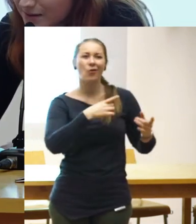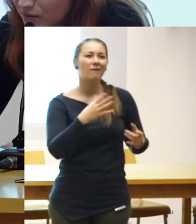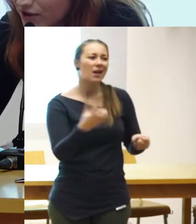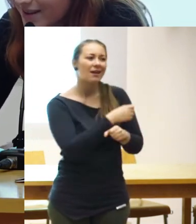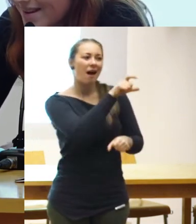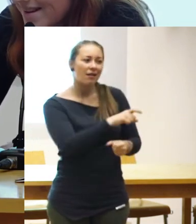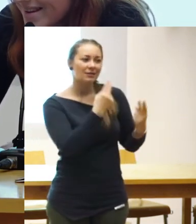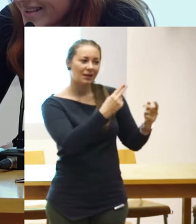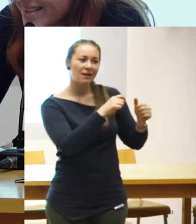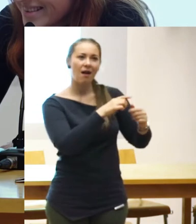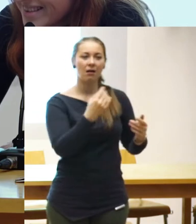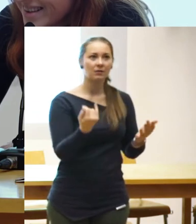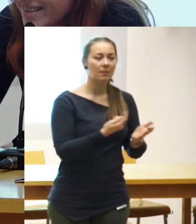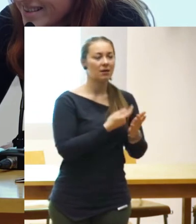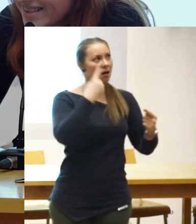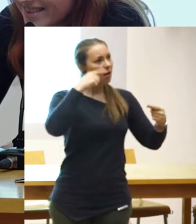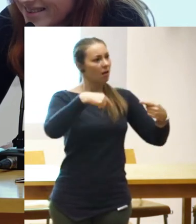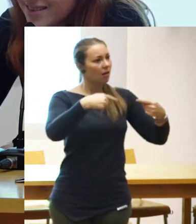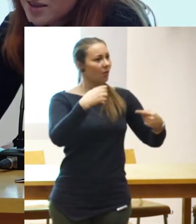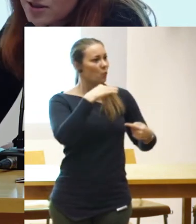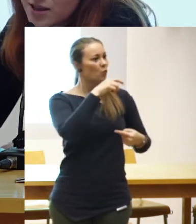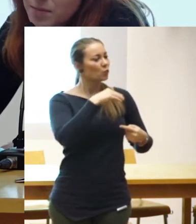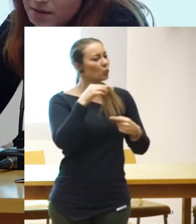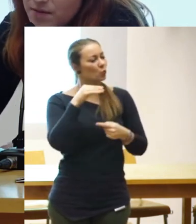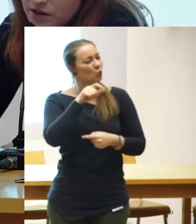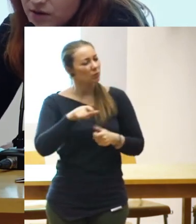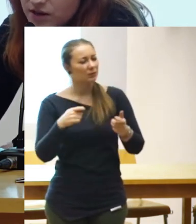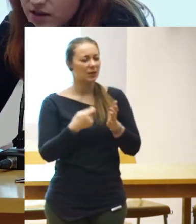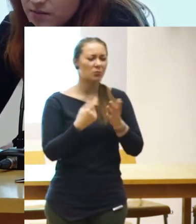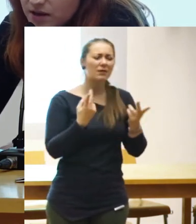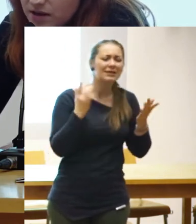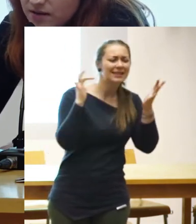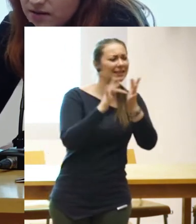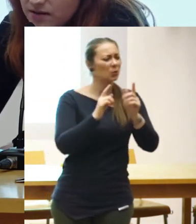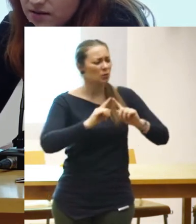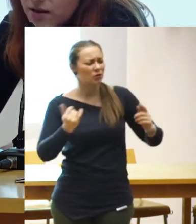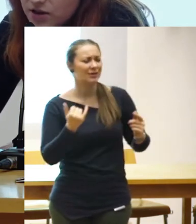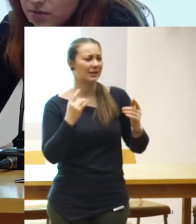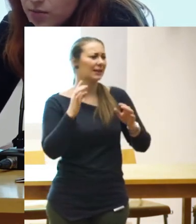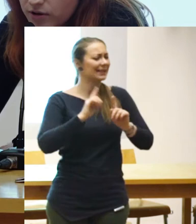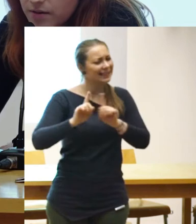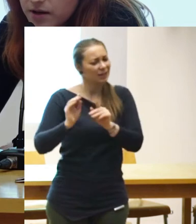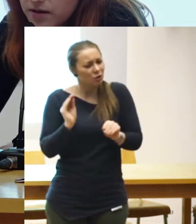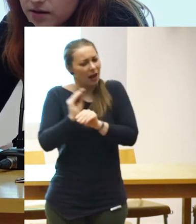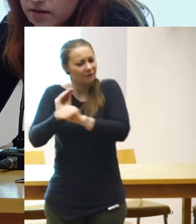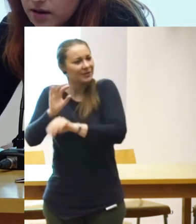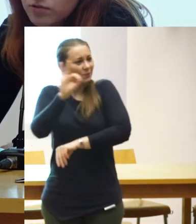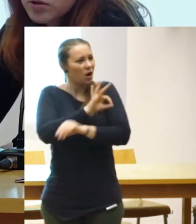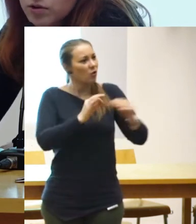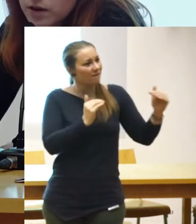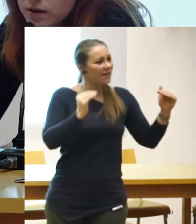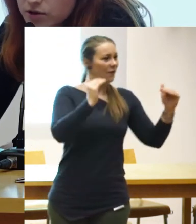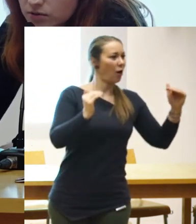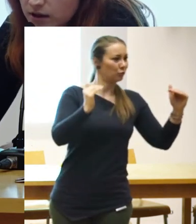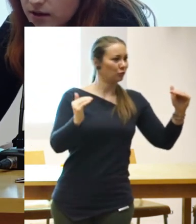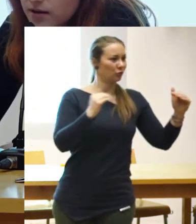prostě muže, tak se to snažíme právě vyvažovat všechny těmihle dalšími programy, které v tuhle